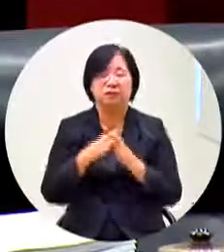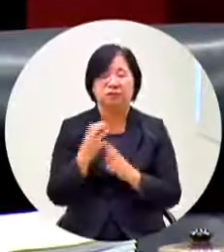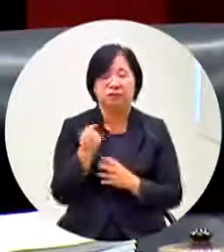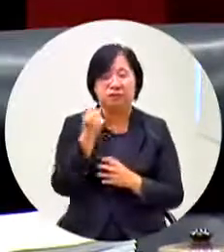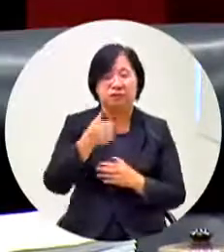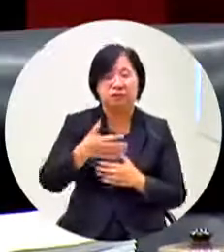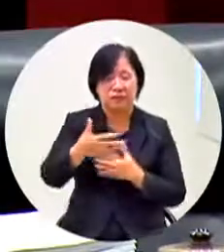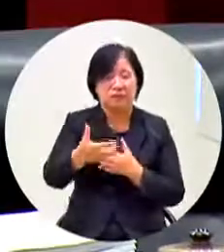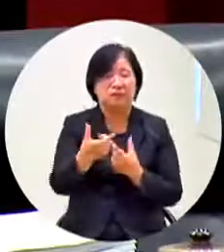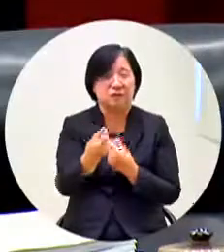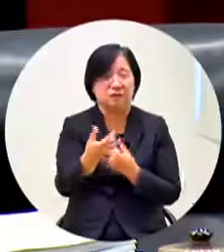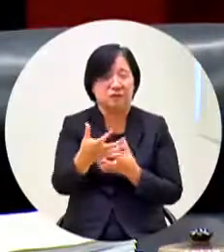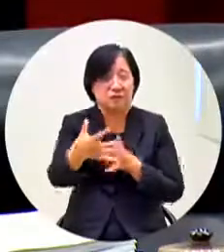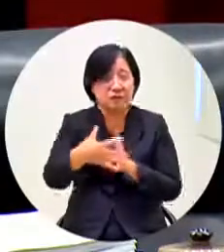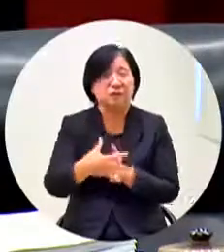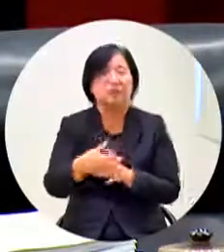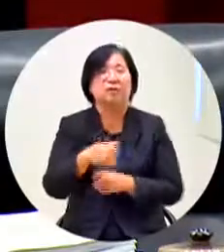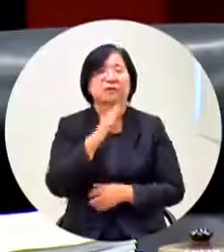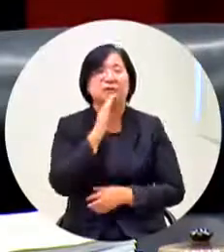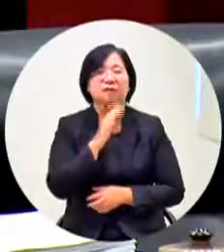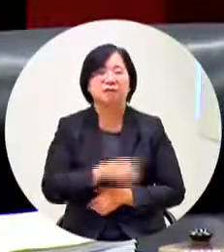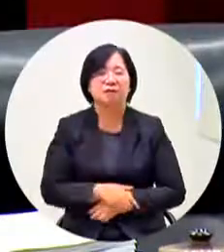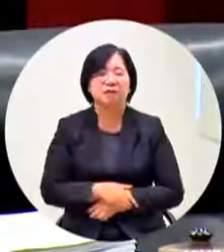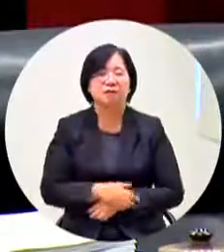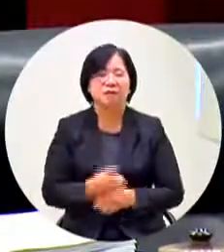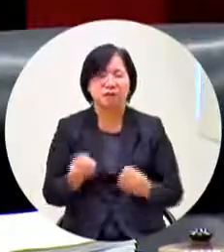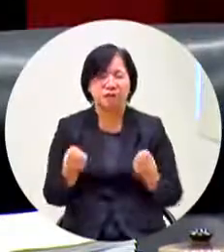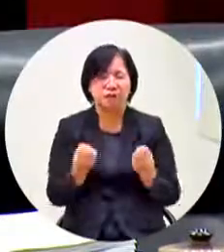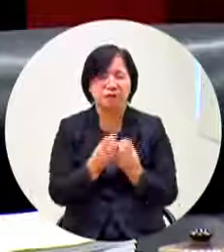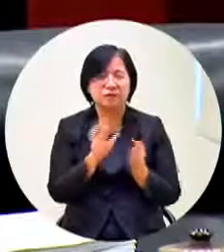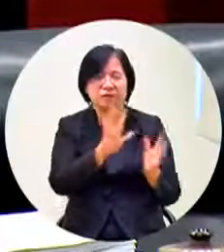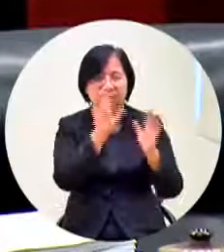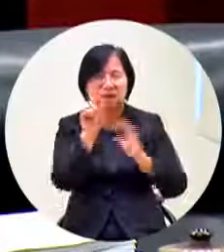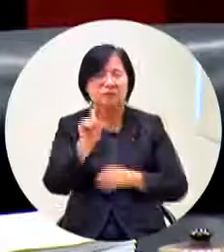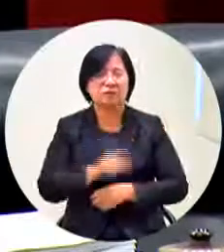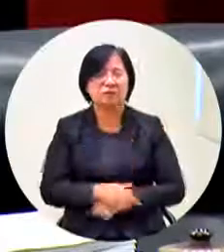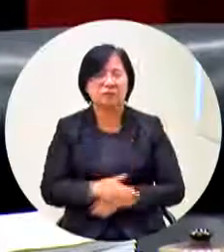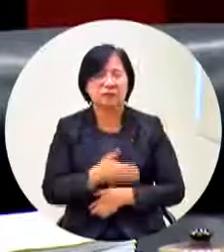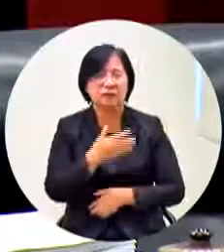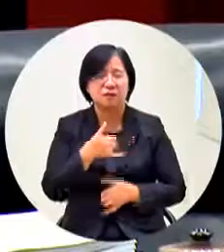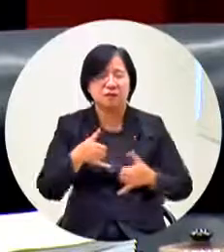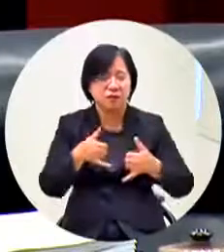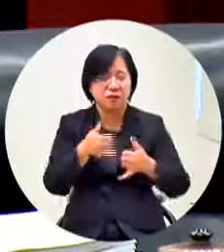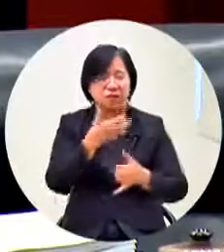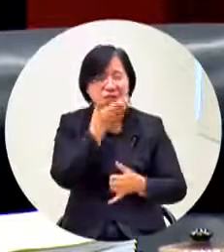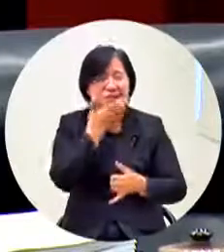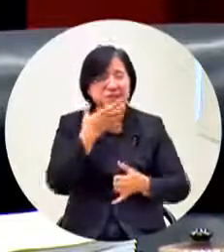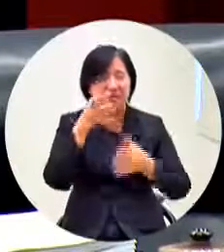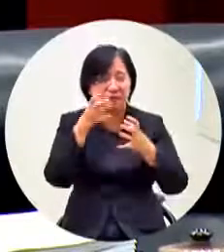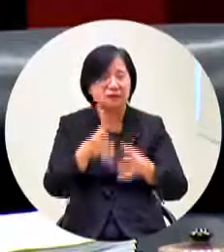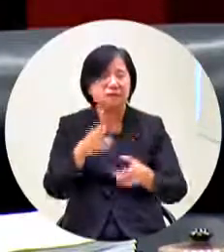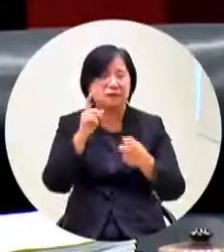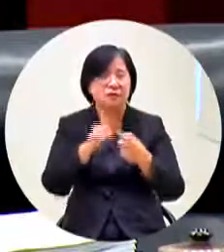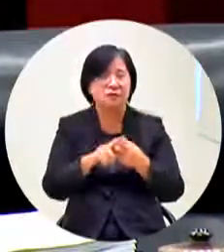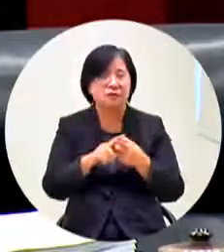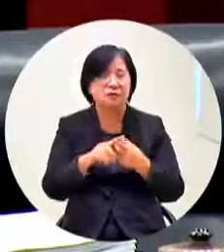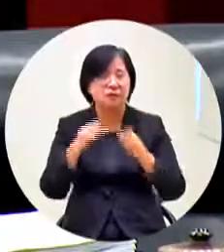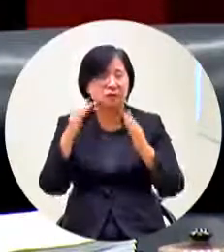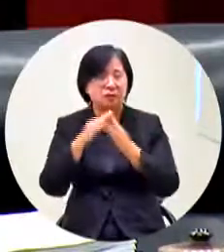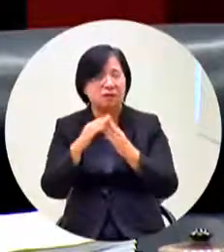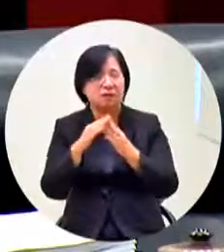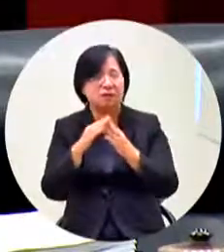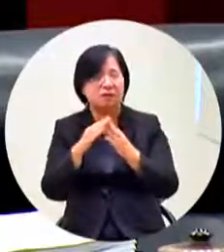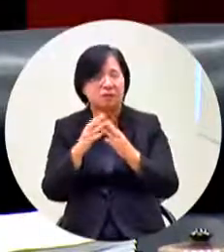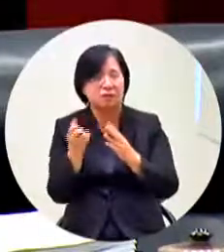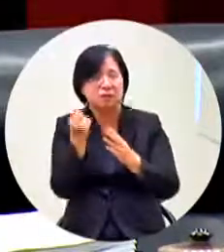持有的，但是也有一种景象的是说这道路虽然是熟悉的，但是可能跟房屋所有权人是不同